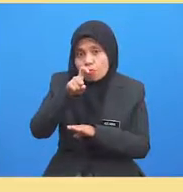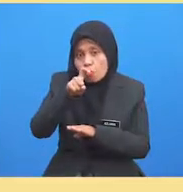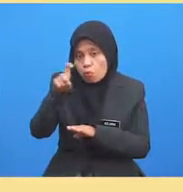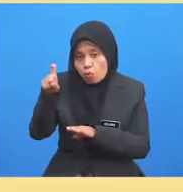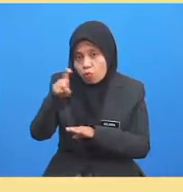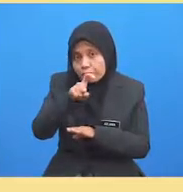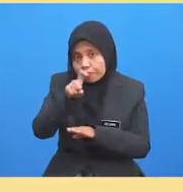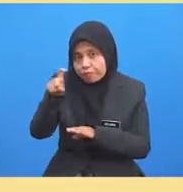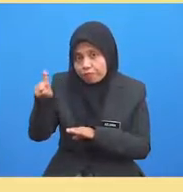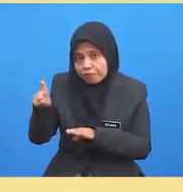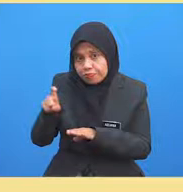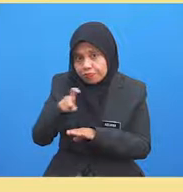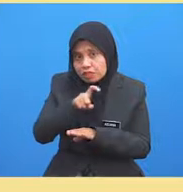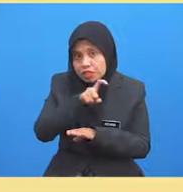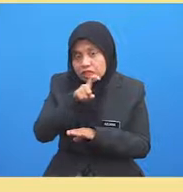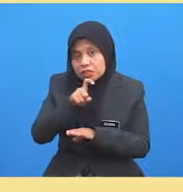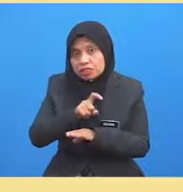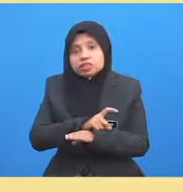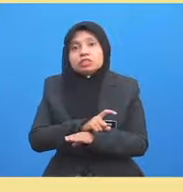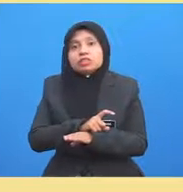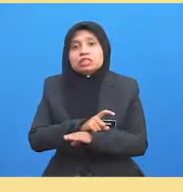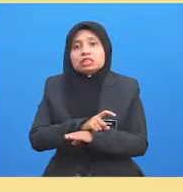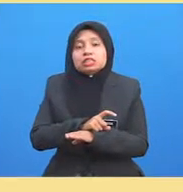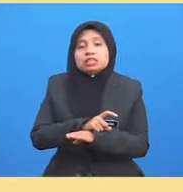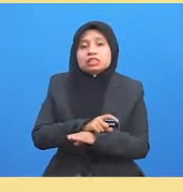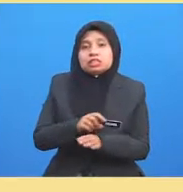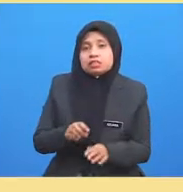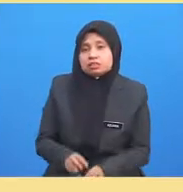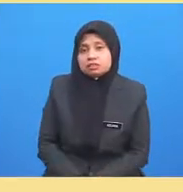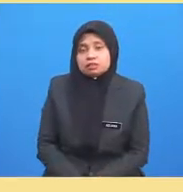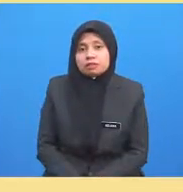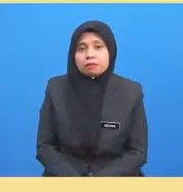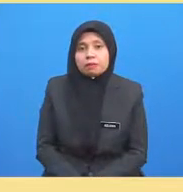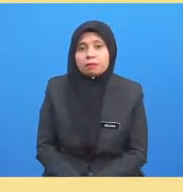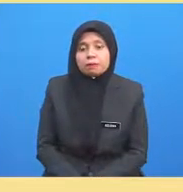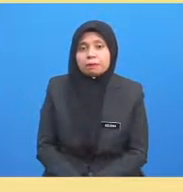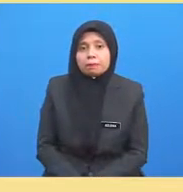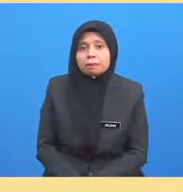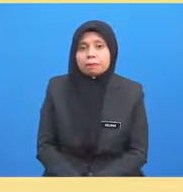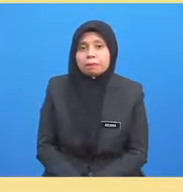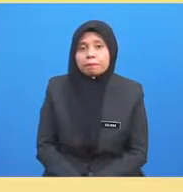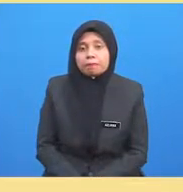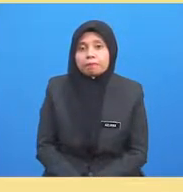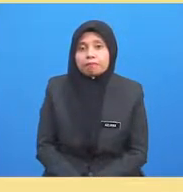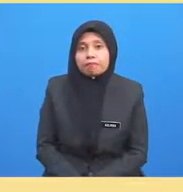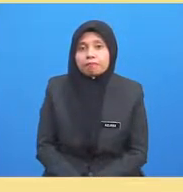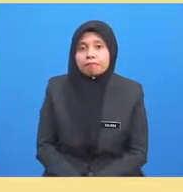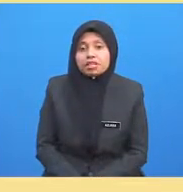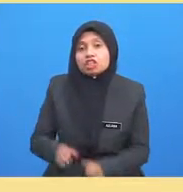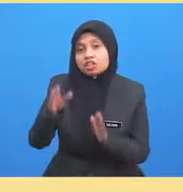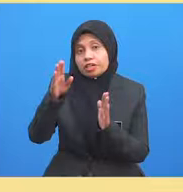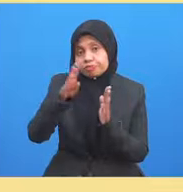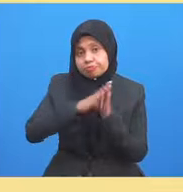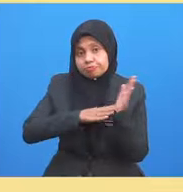Contoh bahan yang boleh digunakan untuk menghasilkan kemasan terhadap model yang telah dibina iaitu cat